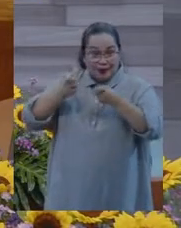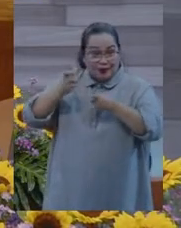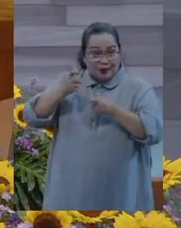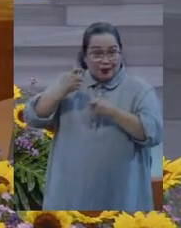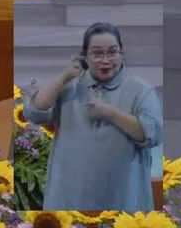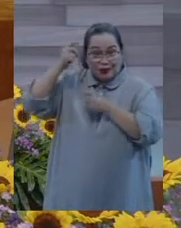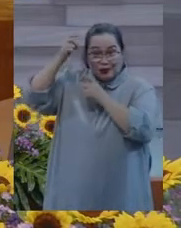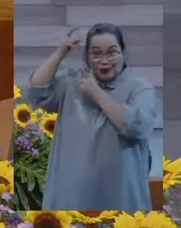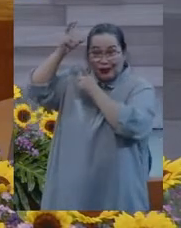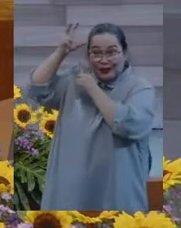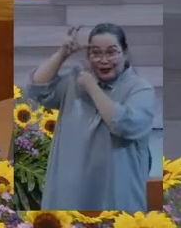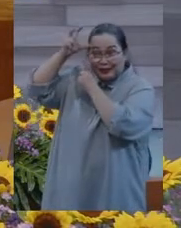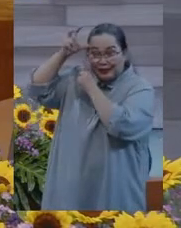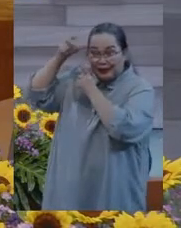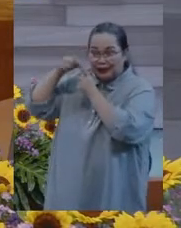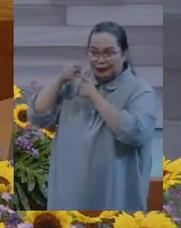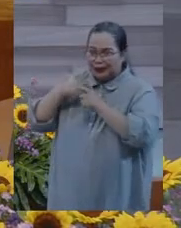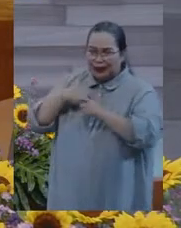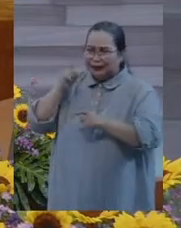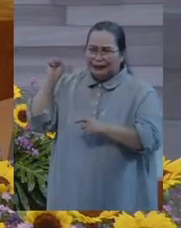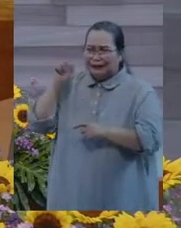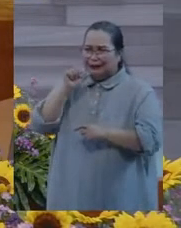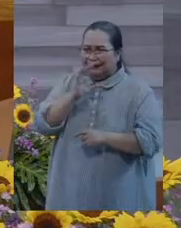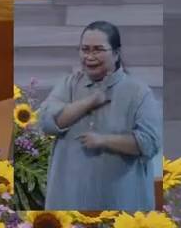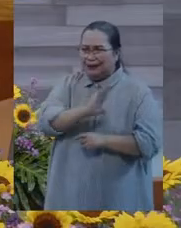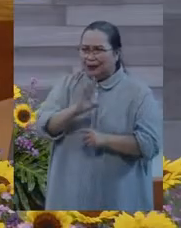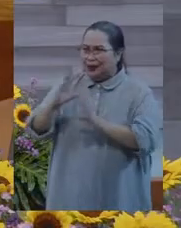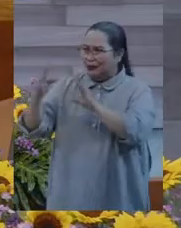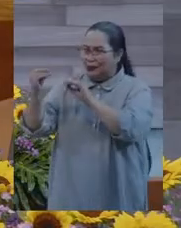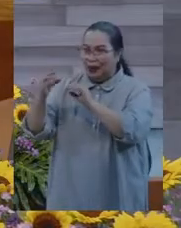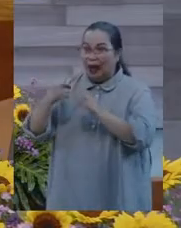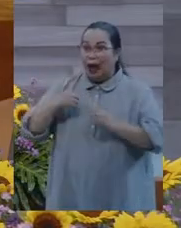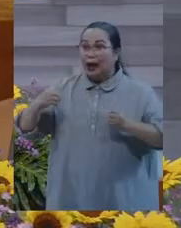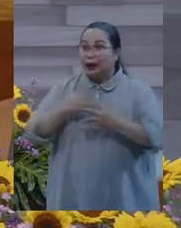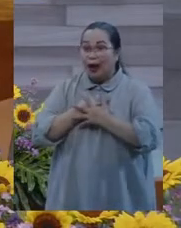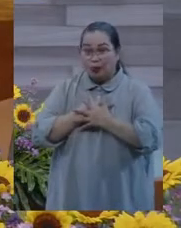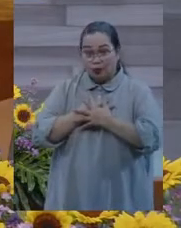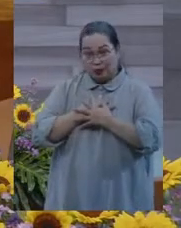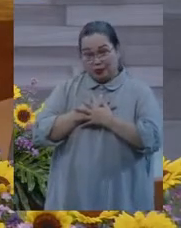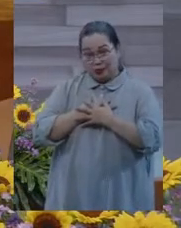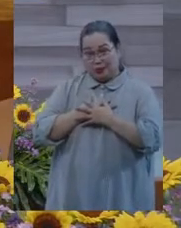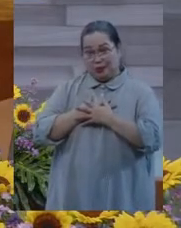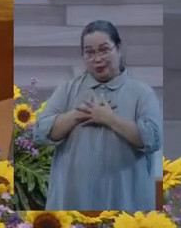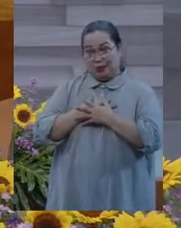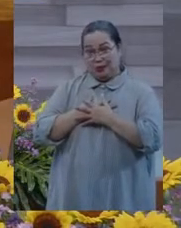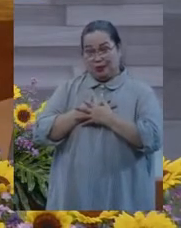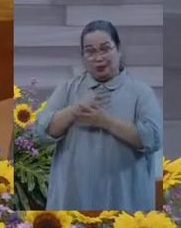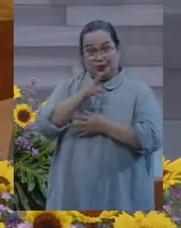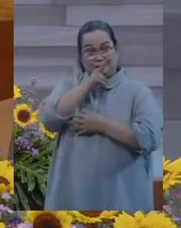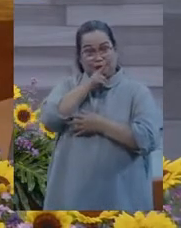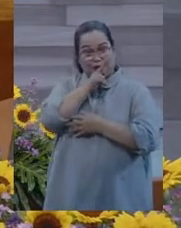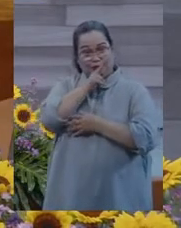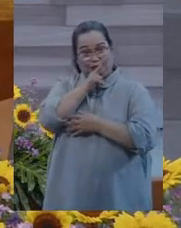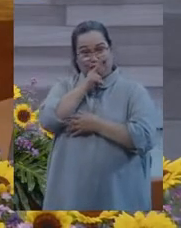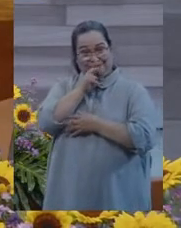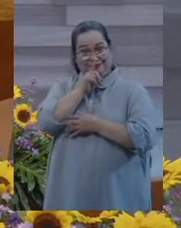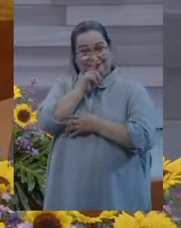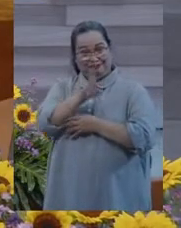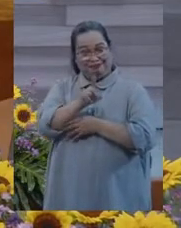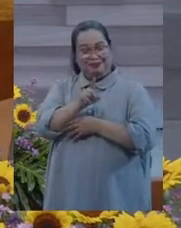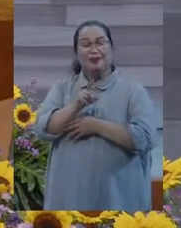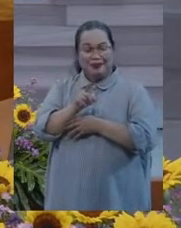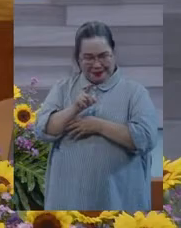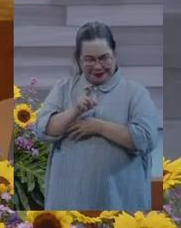Pero wala po akong lakas na loob na kausapin sila ng diretso dahil nakakatakot po. Ang ginawa lamang po namin,